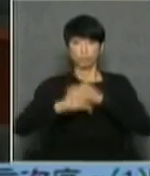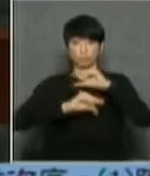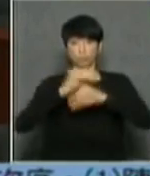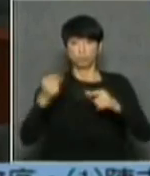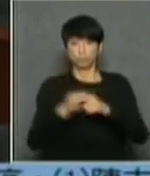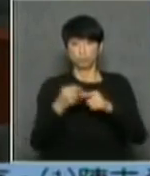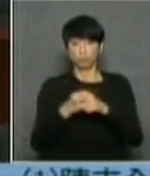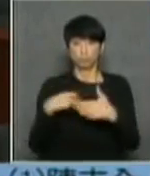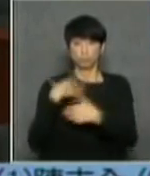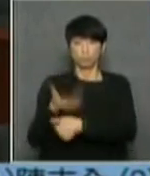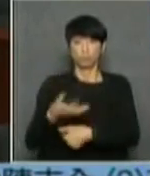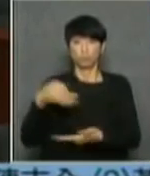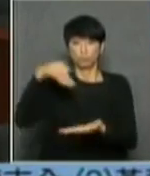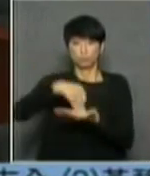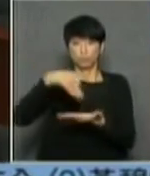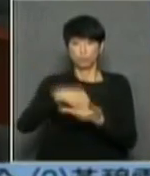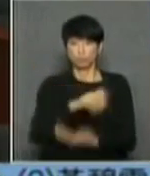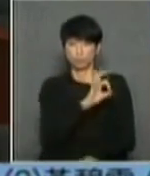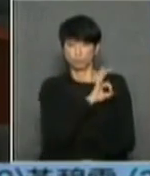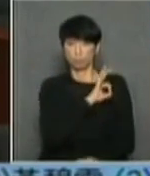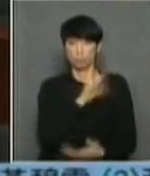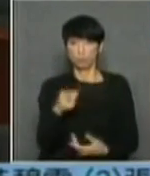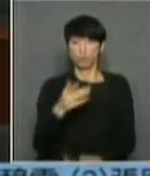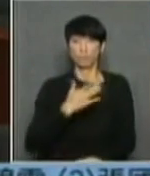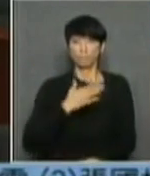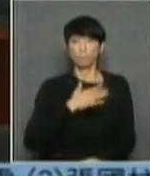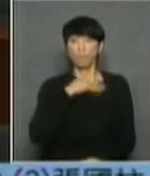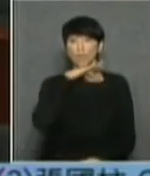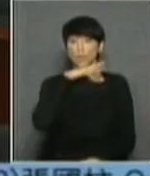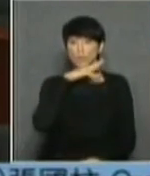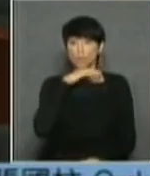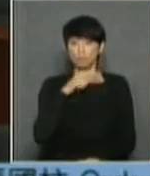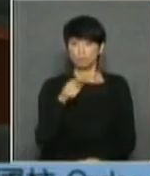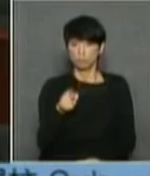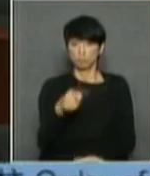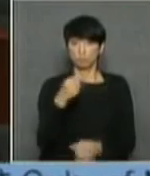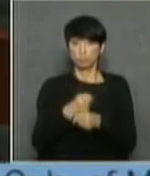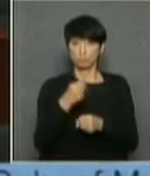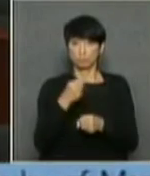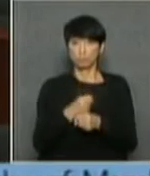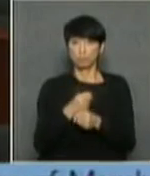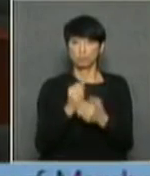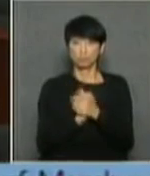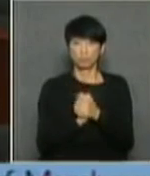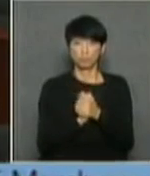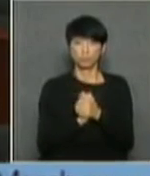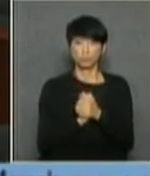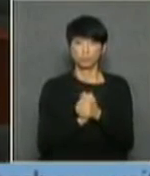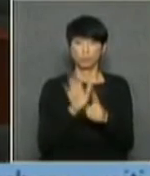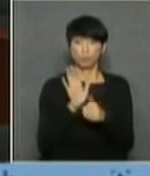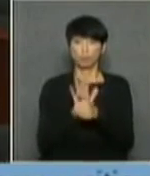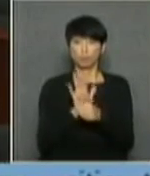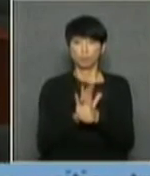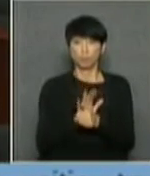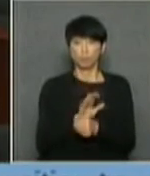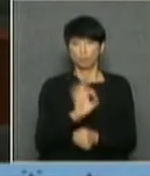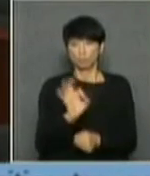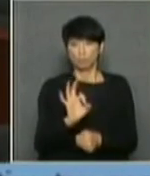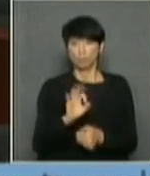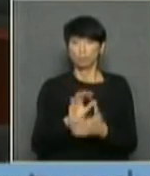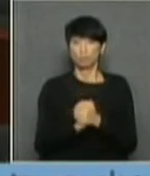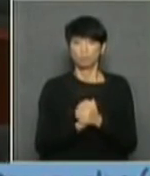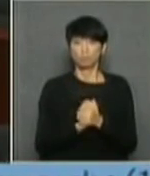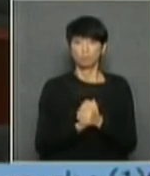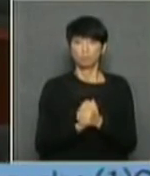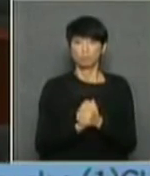簽署人協會，佢哋呢就好擔心如果係咁樣呢，佢哋會得唔到保障。但由於呢要採